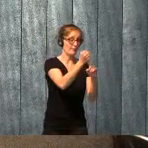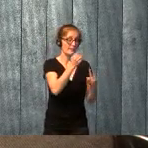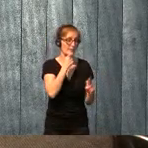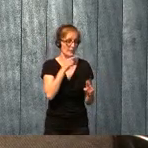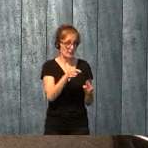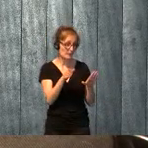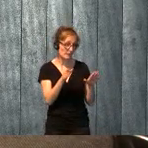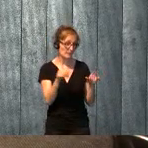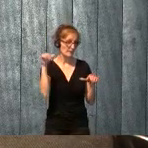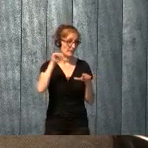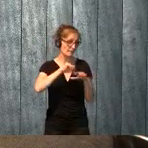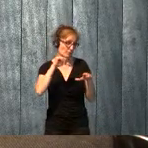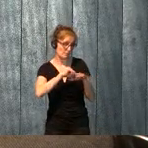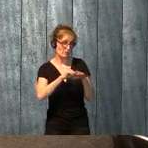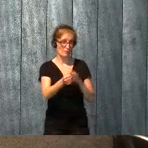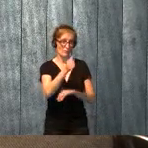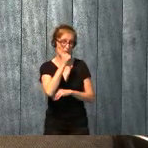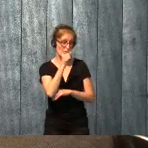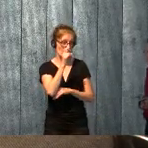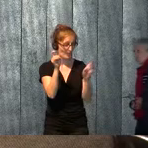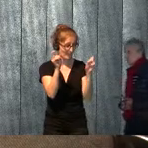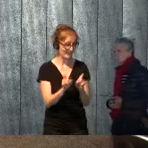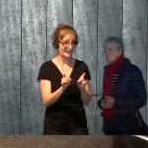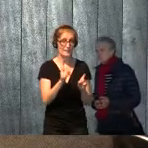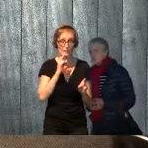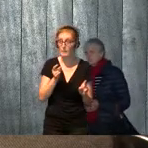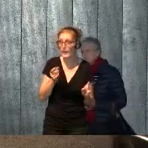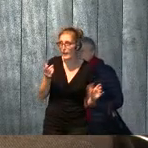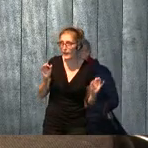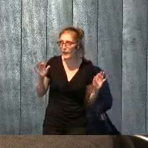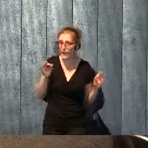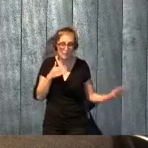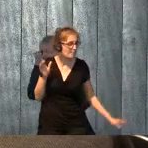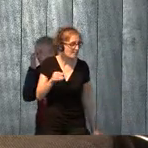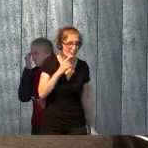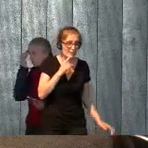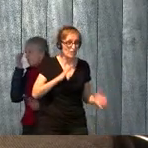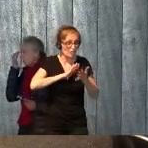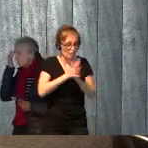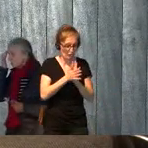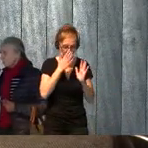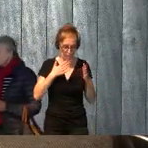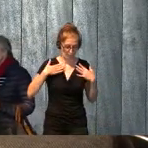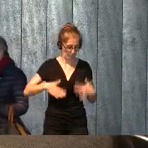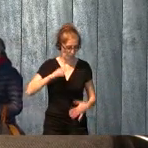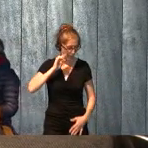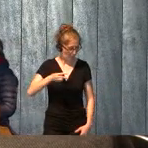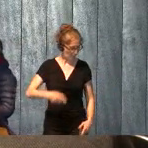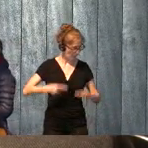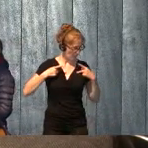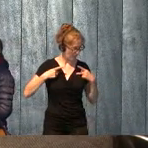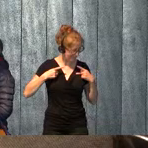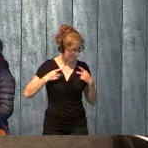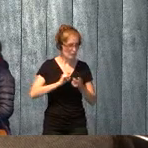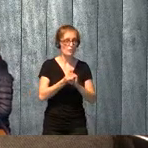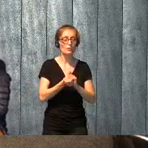allez diminuer votre consommation d'énergie et votre consommation d'eau sans faire des investissements. simplement en changeant votre façon de vous comporter. Ça